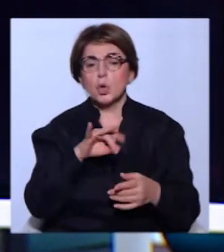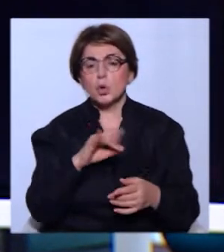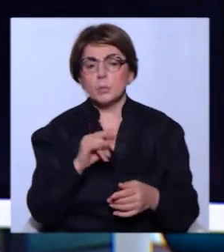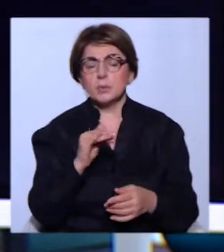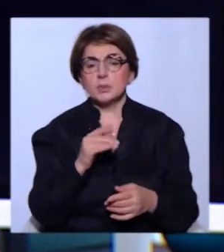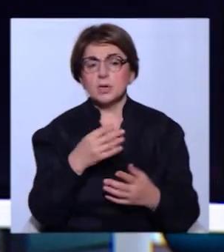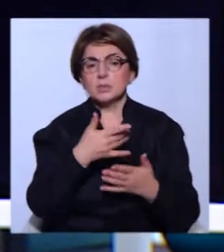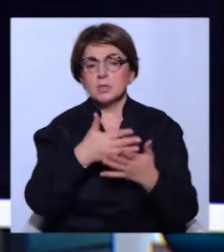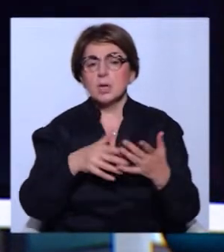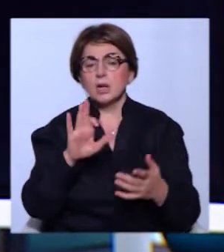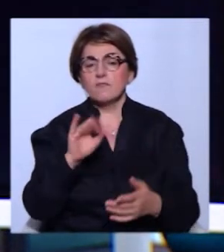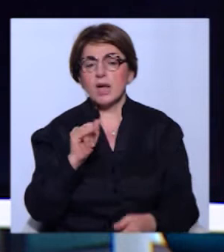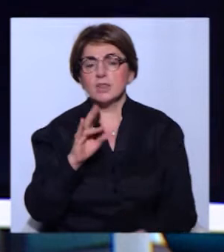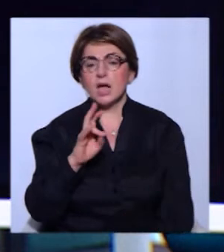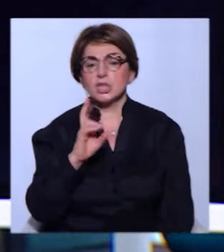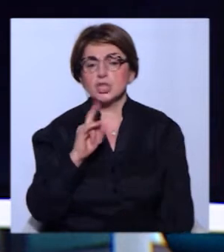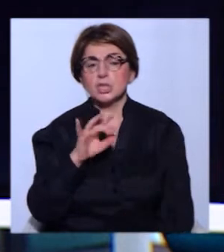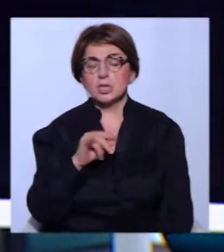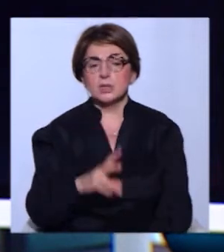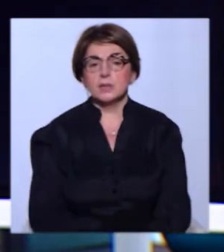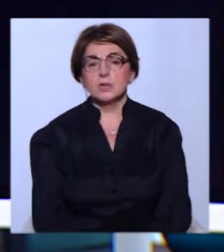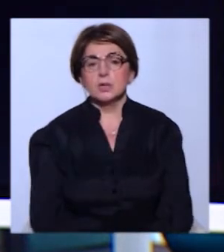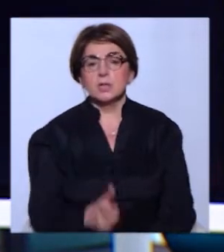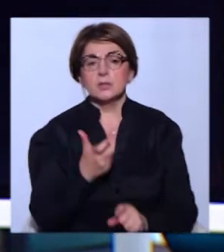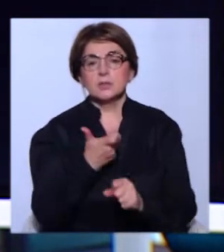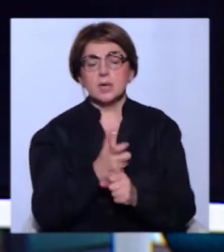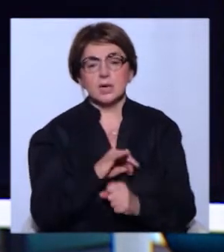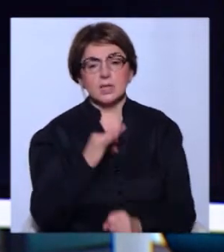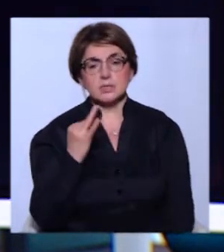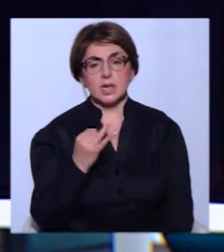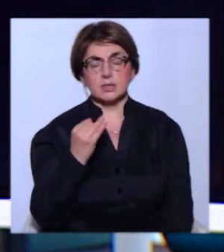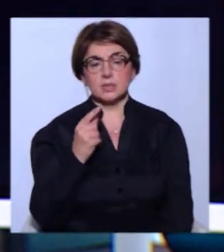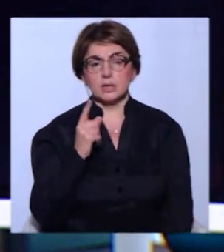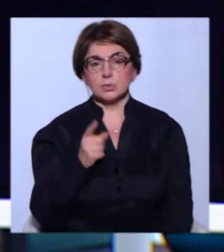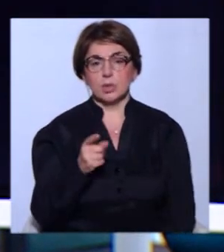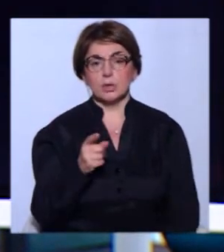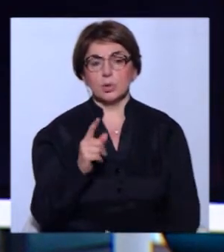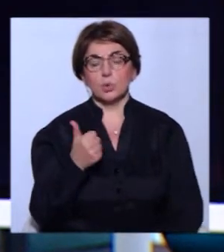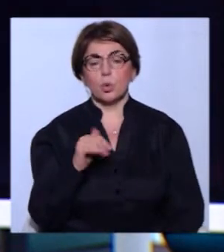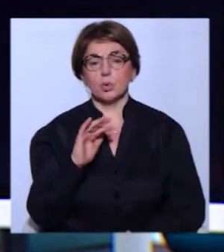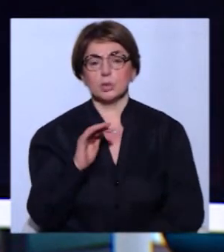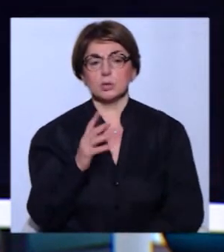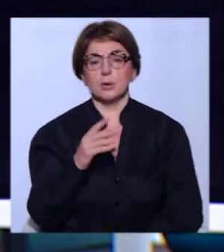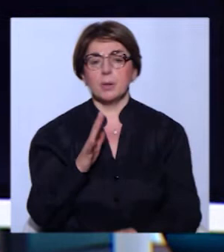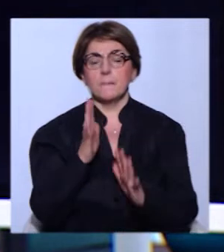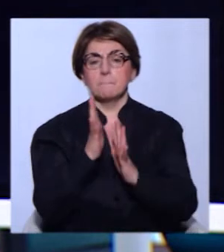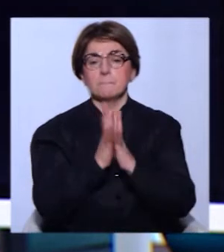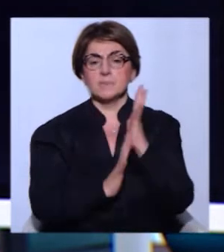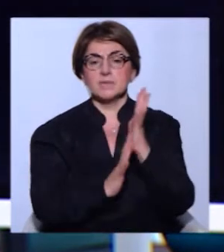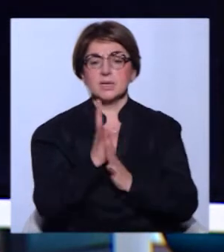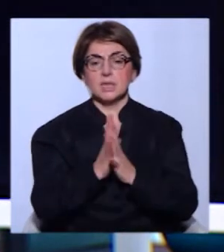და ქვანახშირი. ძალიან საინტერესოა, როგორ ხვდება